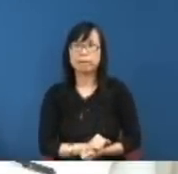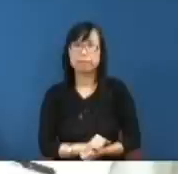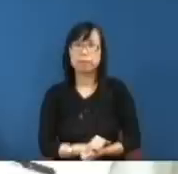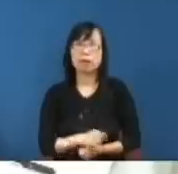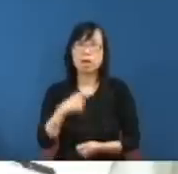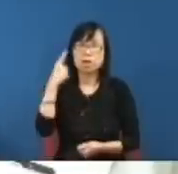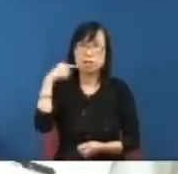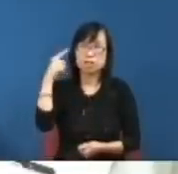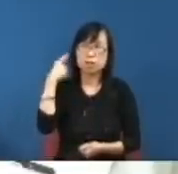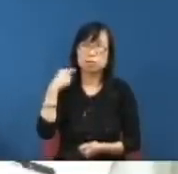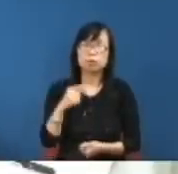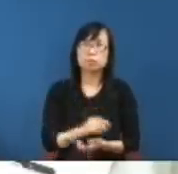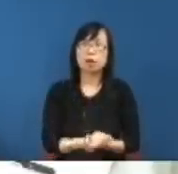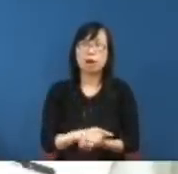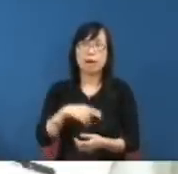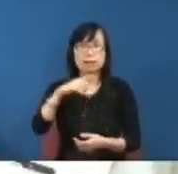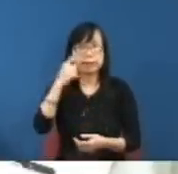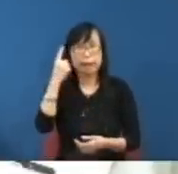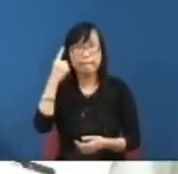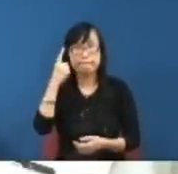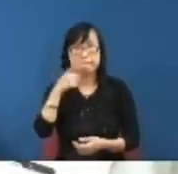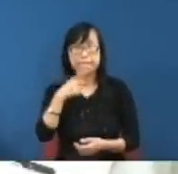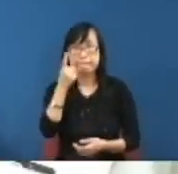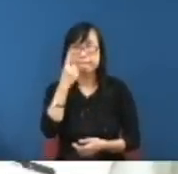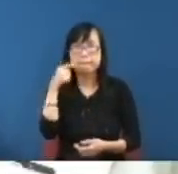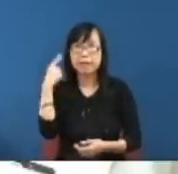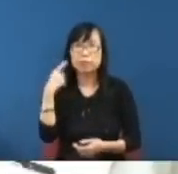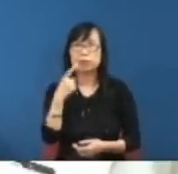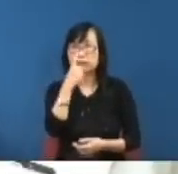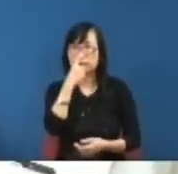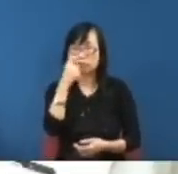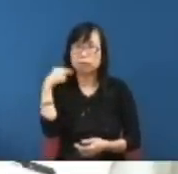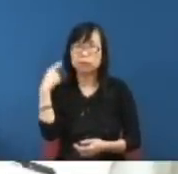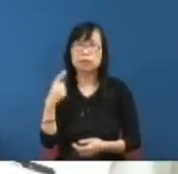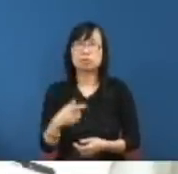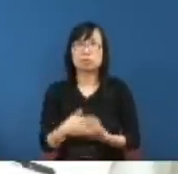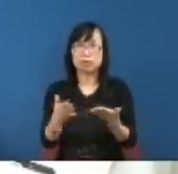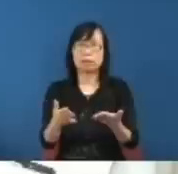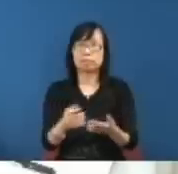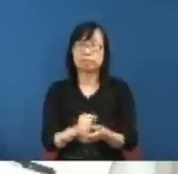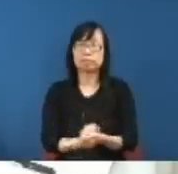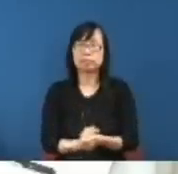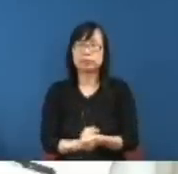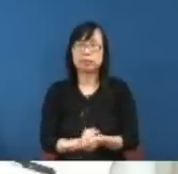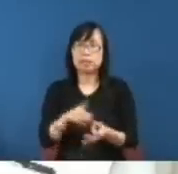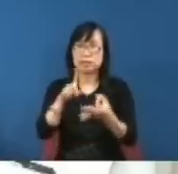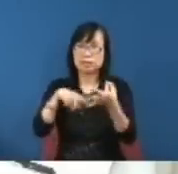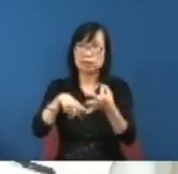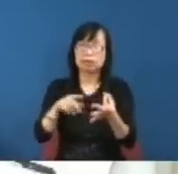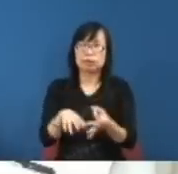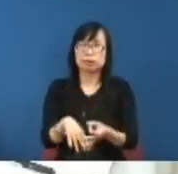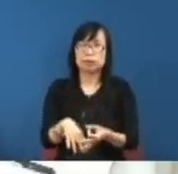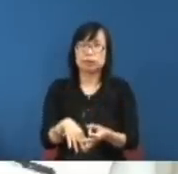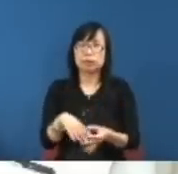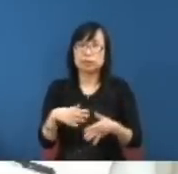英語區或者美元區咧，亦都會出現相類似嘅情況。呢個對拉丁美洲嘅一啲政府嚟講，亦都係一個震撼性，因